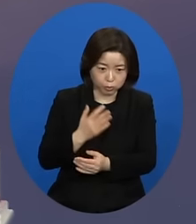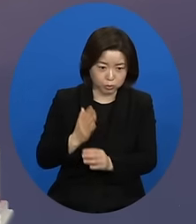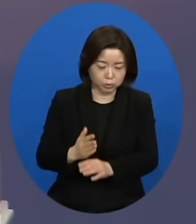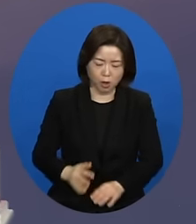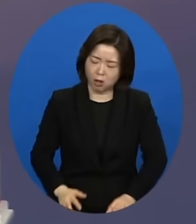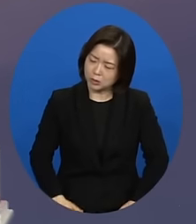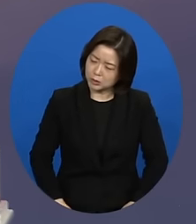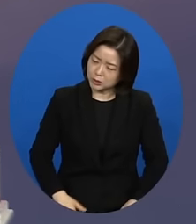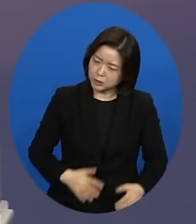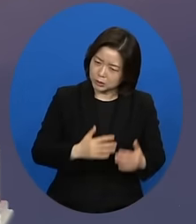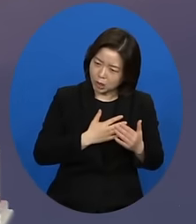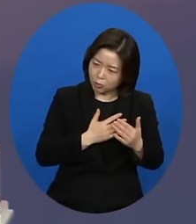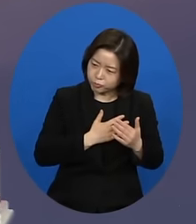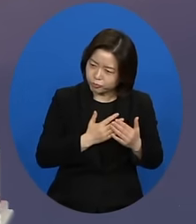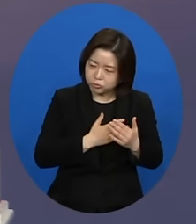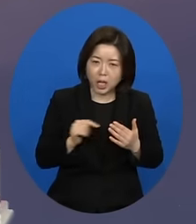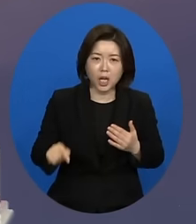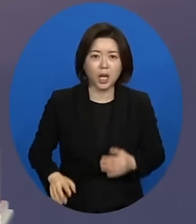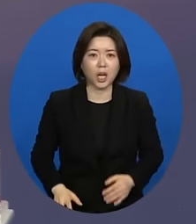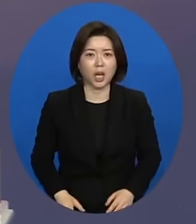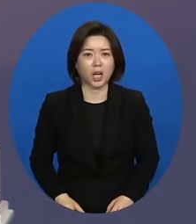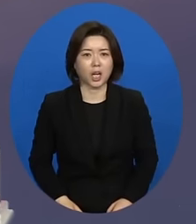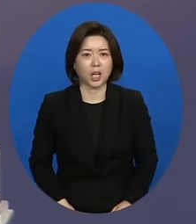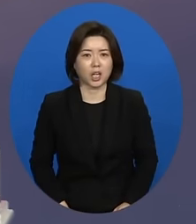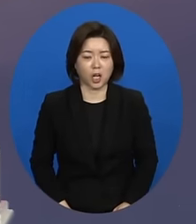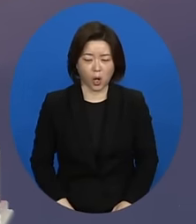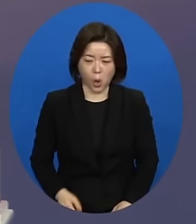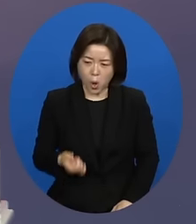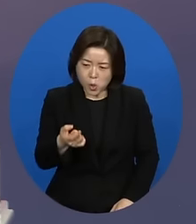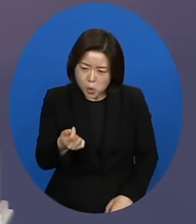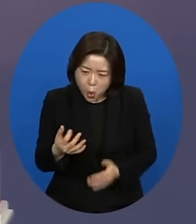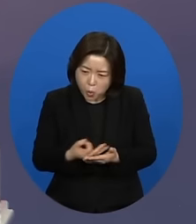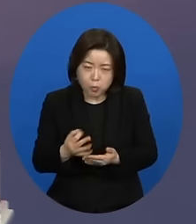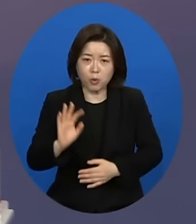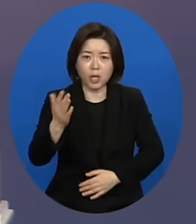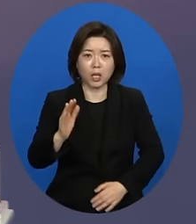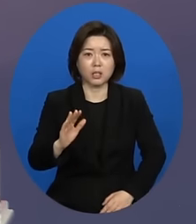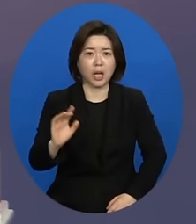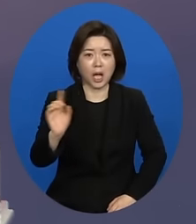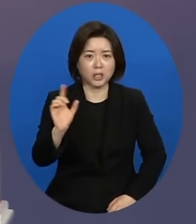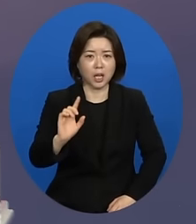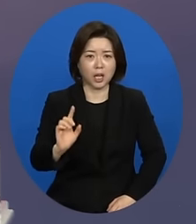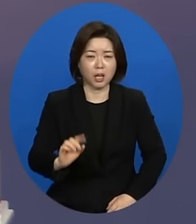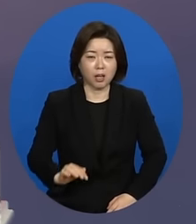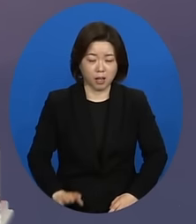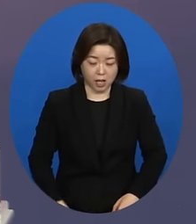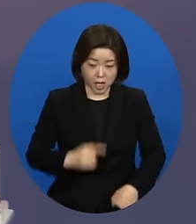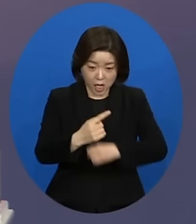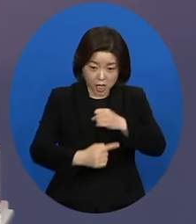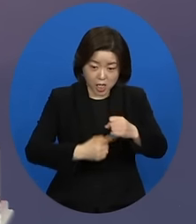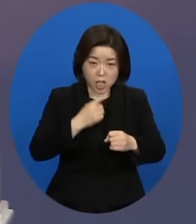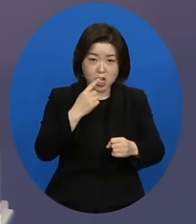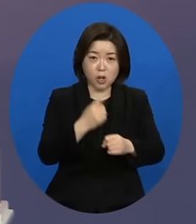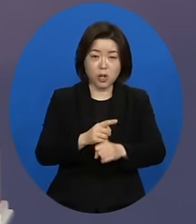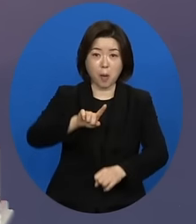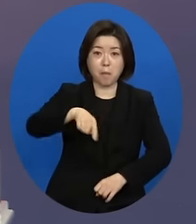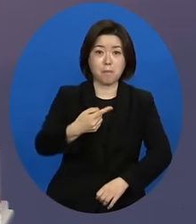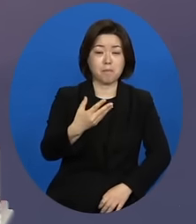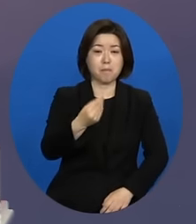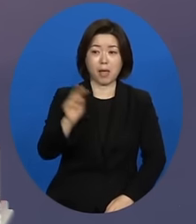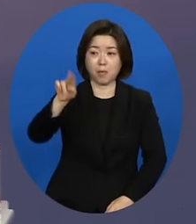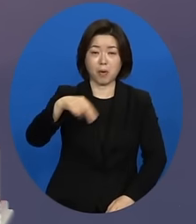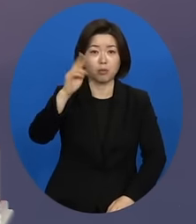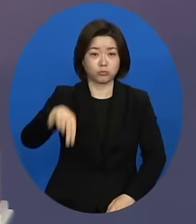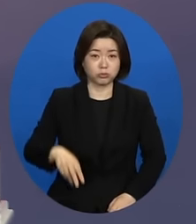거예요. 아, 근데 그것도 조금씩 보는 게 아니에요. 1년에 100만 불을 보는 거예요. 이게